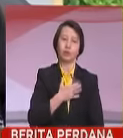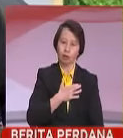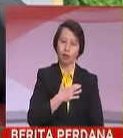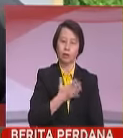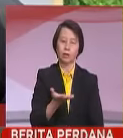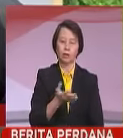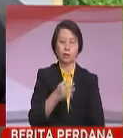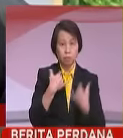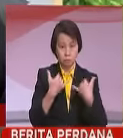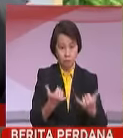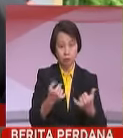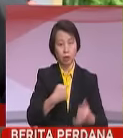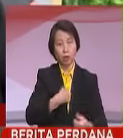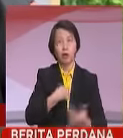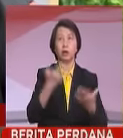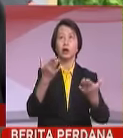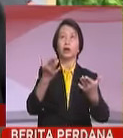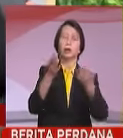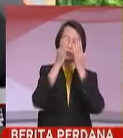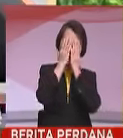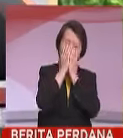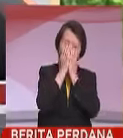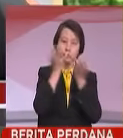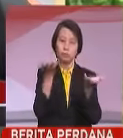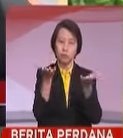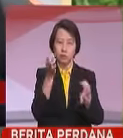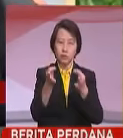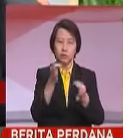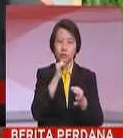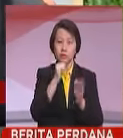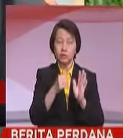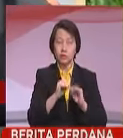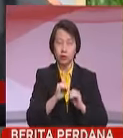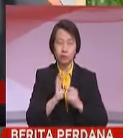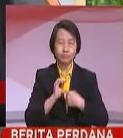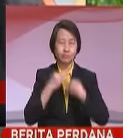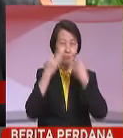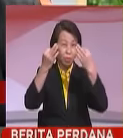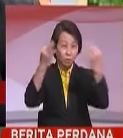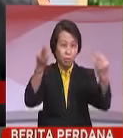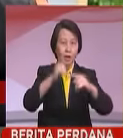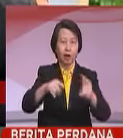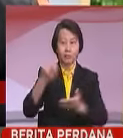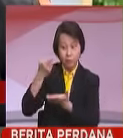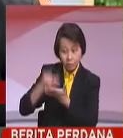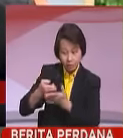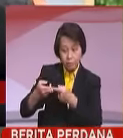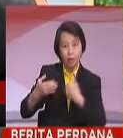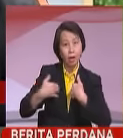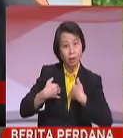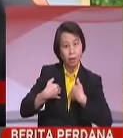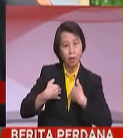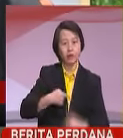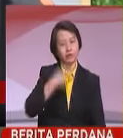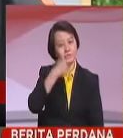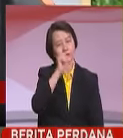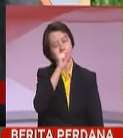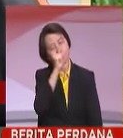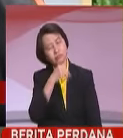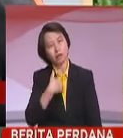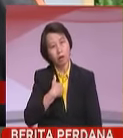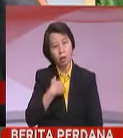Time tu, sekarang ni saya bersyukur sebab walaupun kurang menyinar, tapi rezeki tu tetap ada. Saya ada jemputan nyanyian, saya